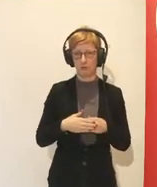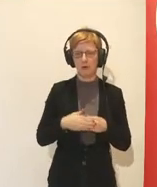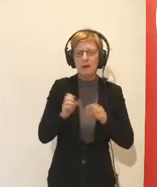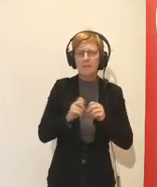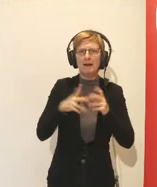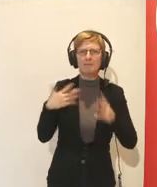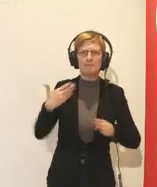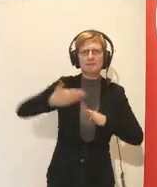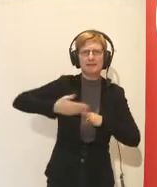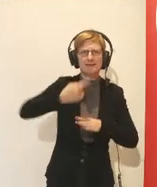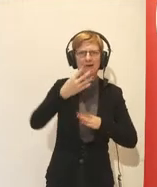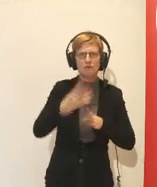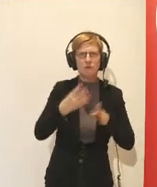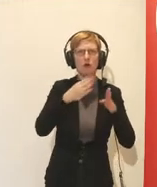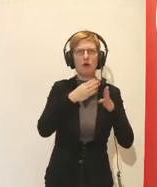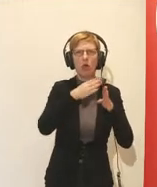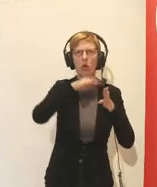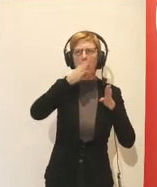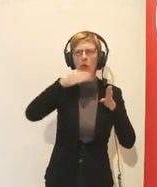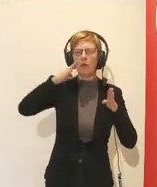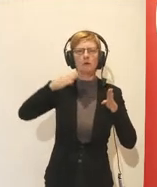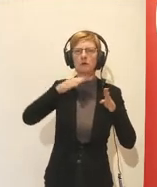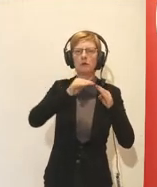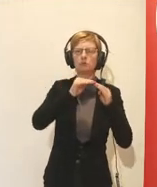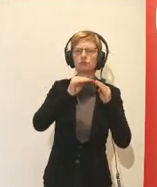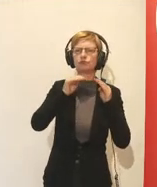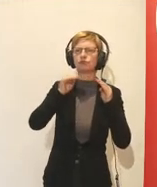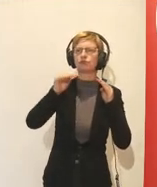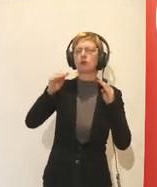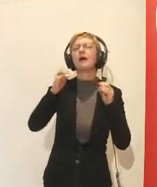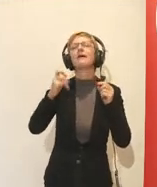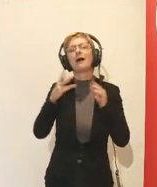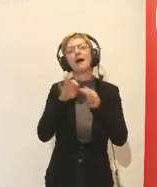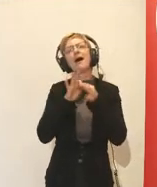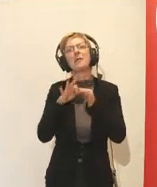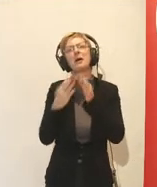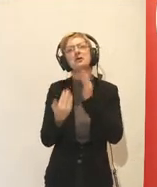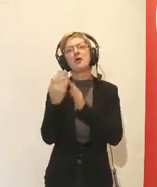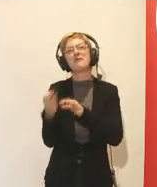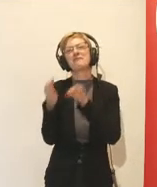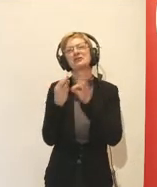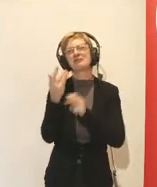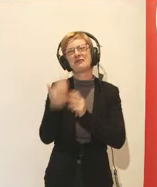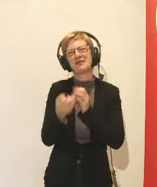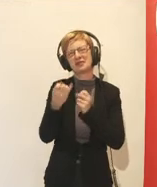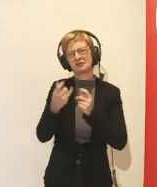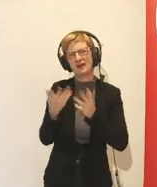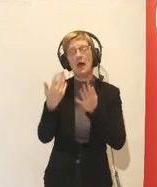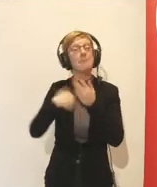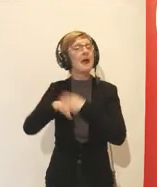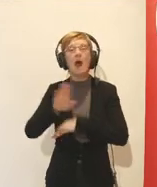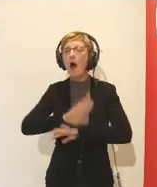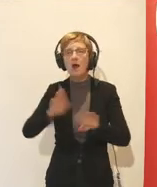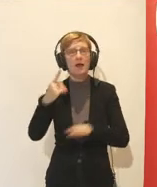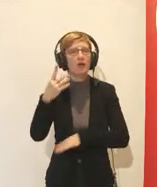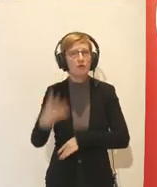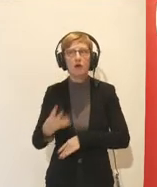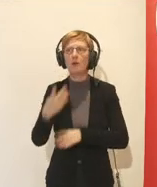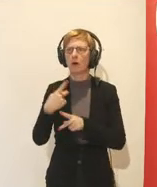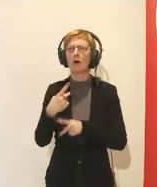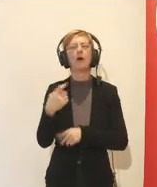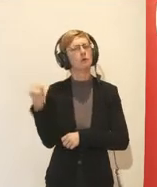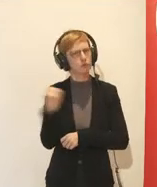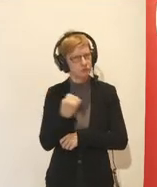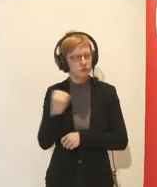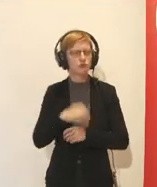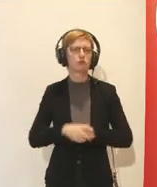wieder noch sinkt der ist unabhängig auch von der zahl der neuinfektionen das ist nicht die mehrheit aber ist ein substanzieller teil und wenn man eine